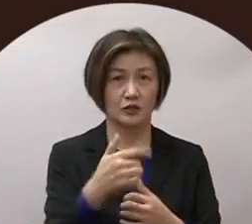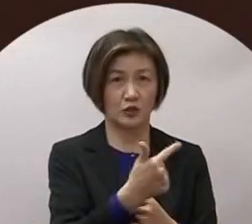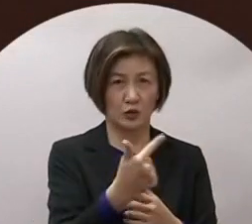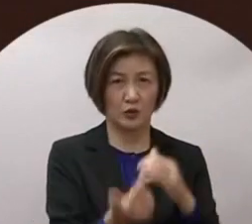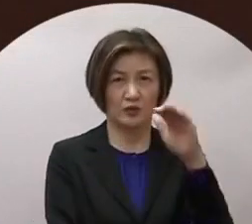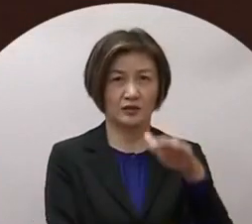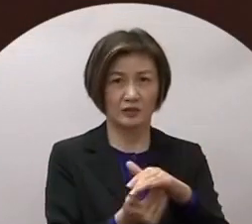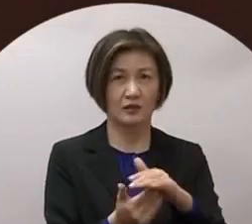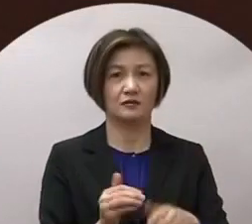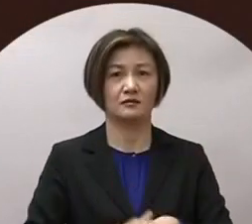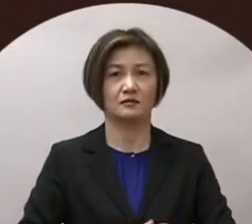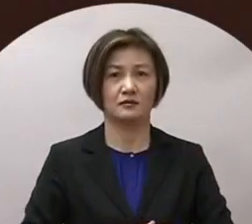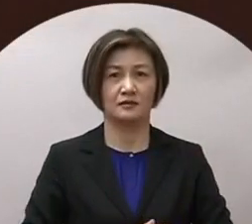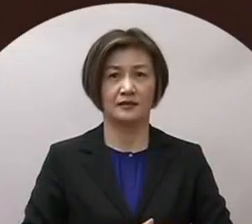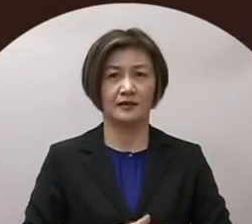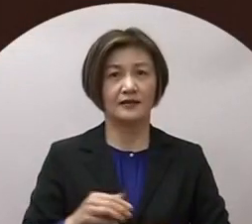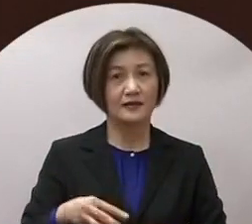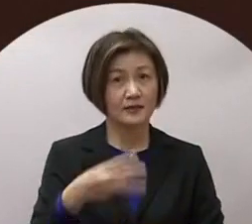电量的